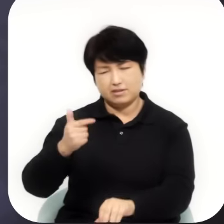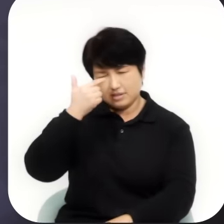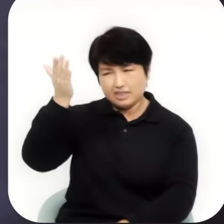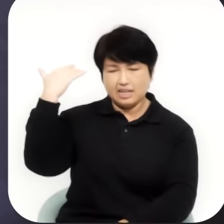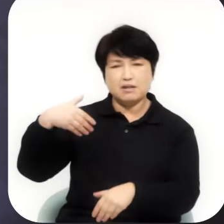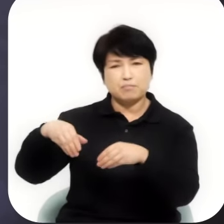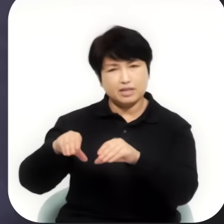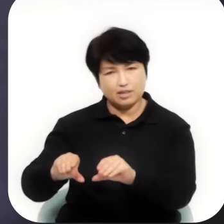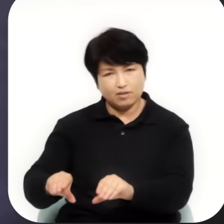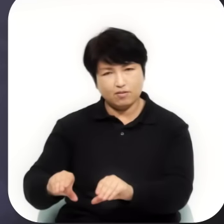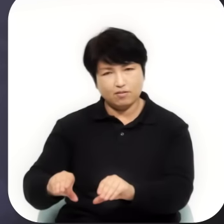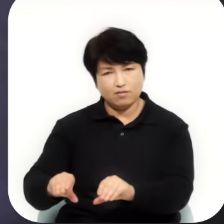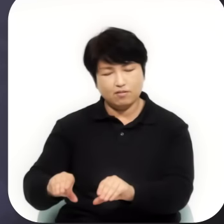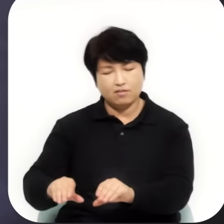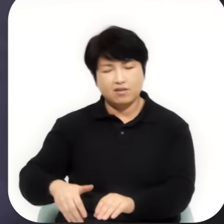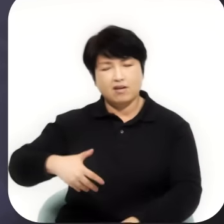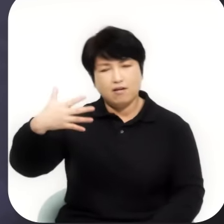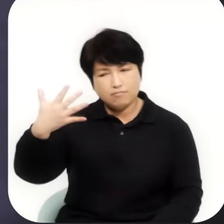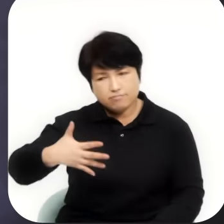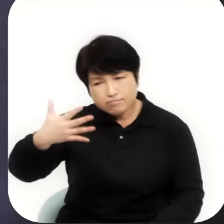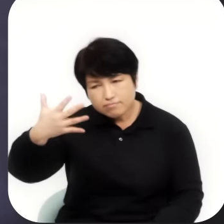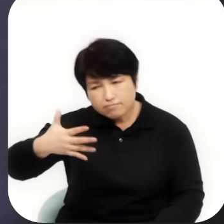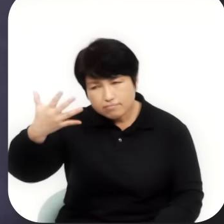가지고 상영을 하면서